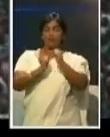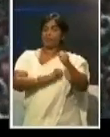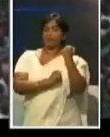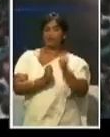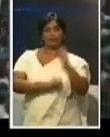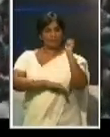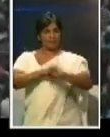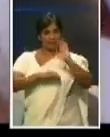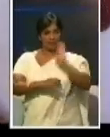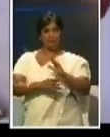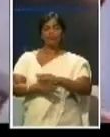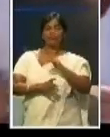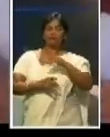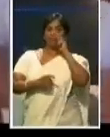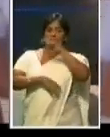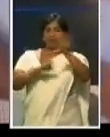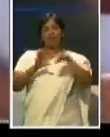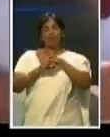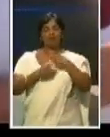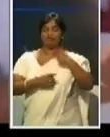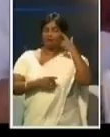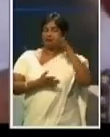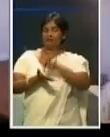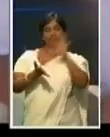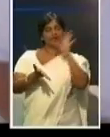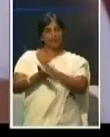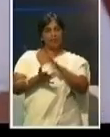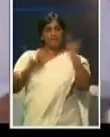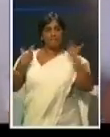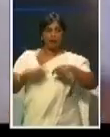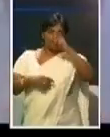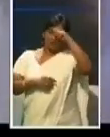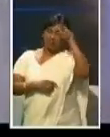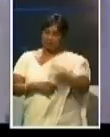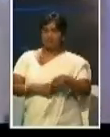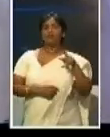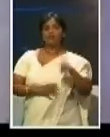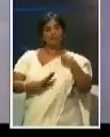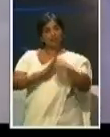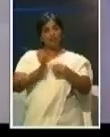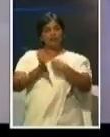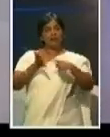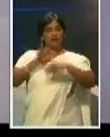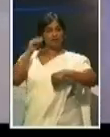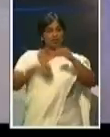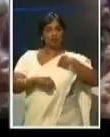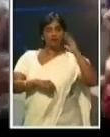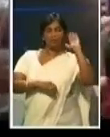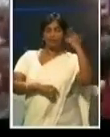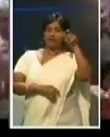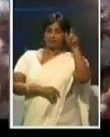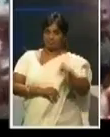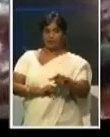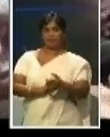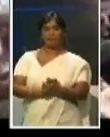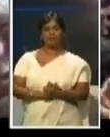බලය සංවිධානය කළා. ජනහදවත් තුල නොමැකන නාමයක් සනිටුහන් කළ මහින්ද රාජපක්ෂ මැතිතුමා මෙරට දේශපාලනයේ සුවිශේෂී චරිතයක්